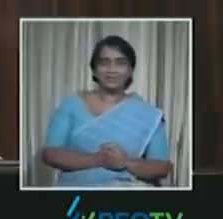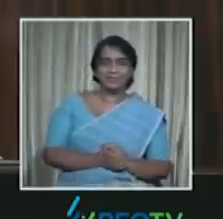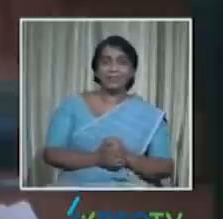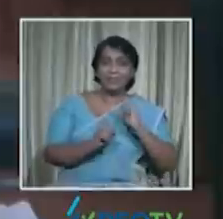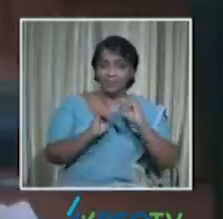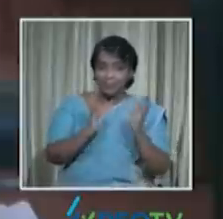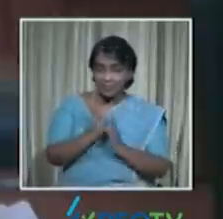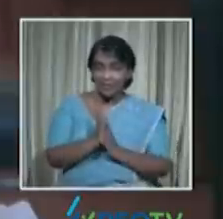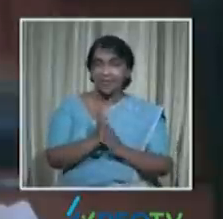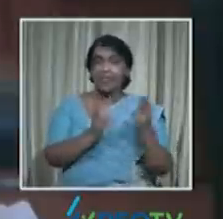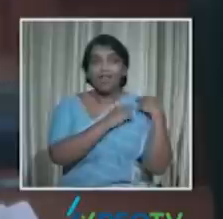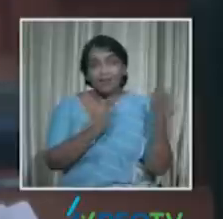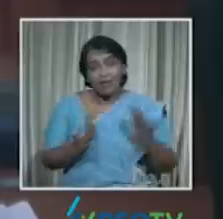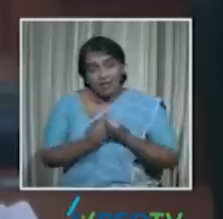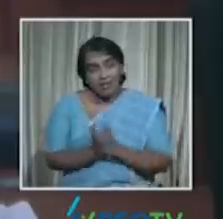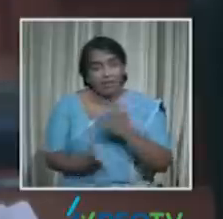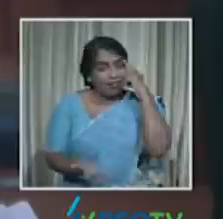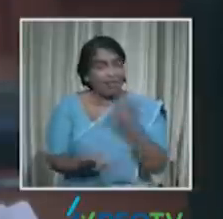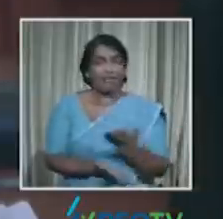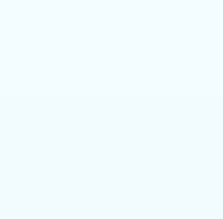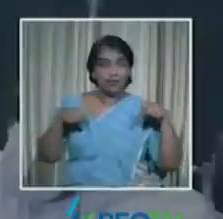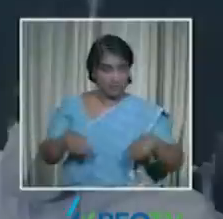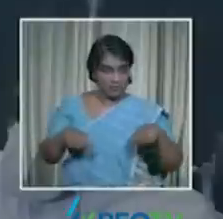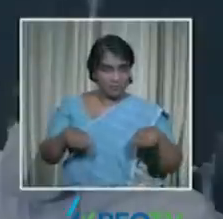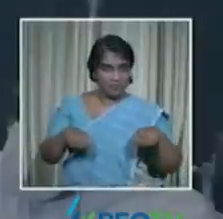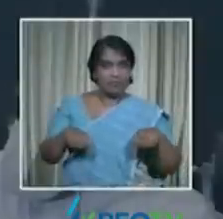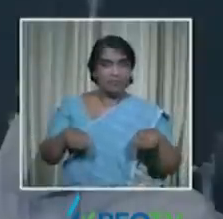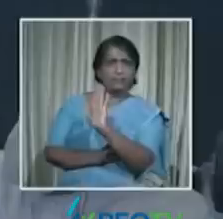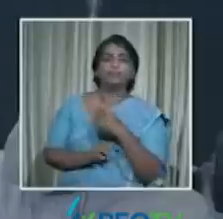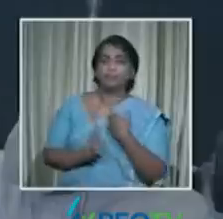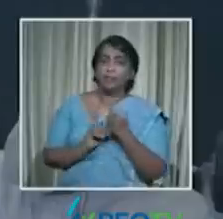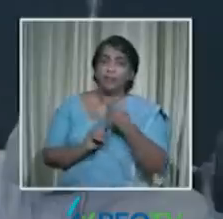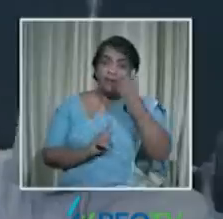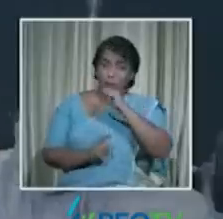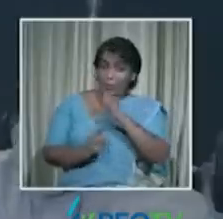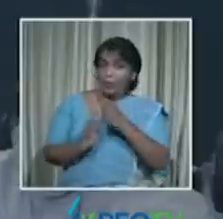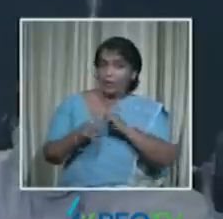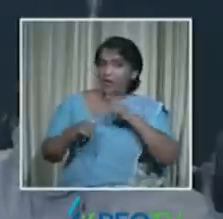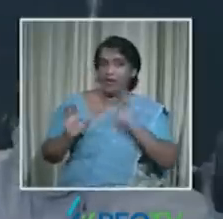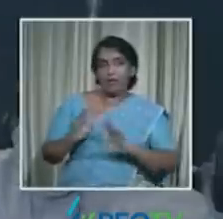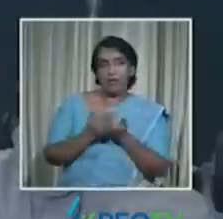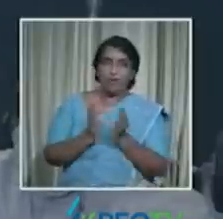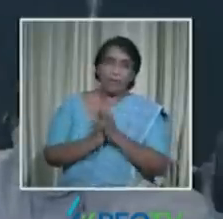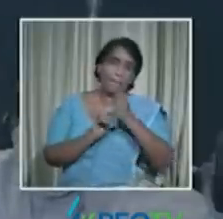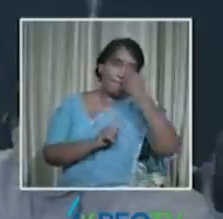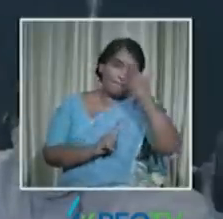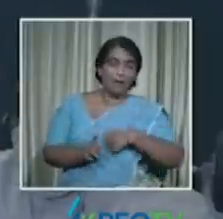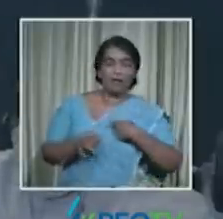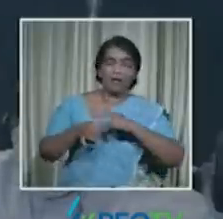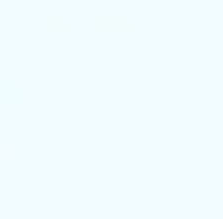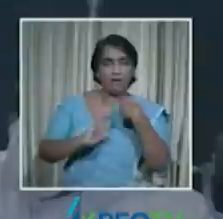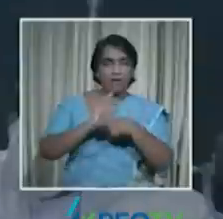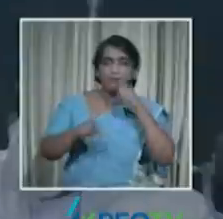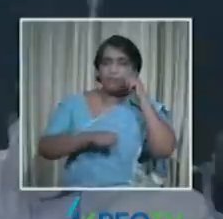අගමැතිතුමා අගමැතිතුමාටත් වග කියාගන්න බැරුව ඉන්නේ කොහොම රටද වග කියන්නේ තමන් පුද්ගලිකව අස්සුනා කියලා කිව්වා කියලා ඒක සාර්ථක පිටුරන්නේ ඒක නීත්‍යානුකූල